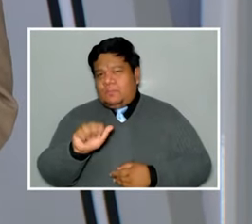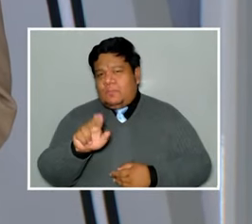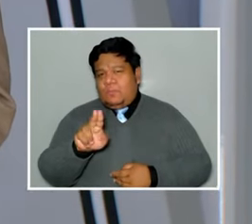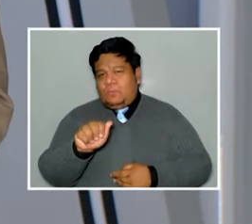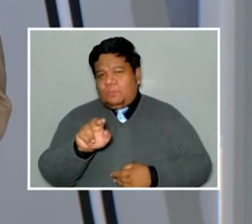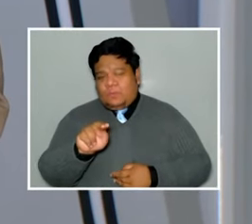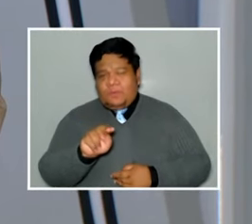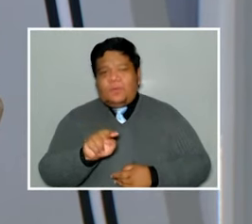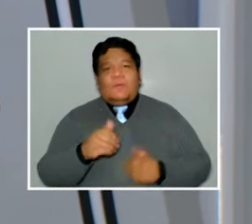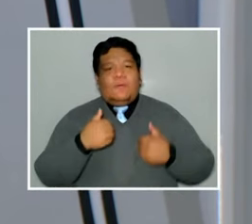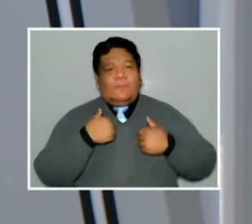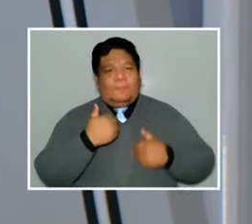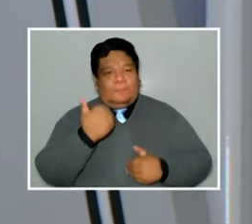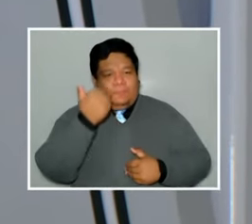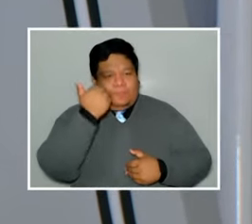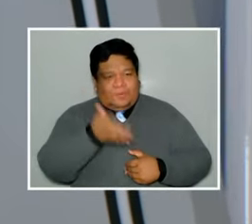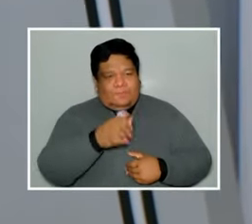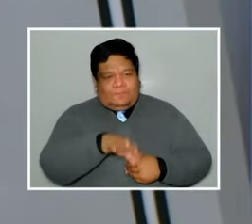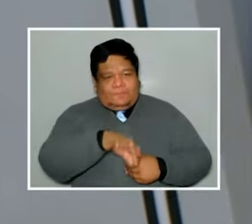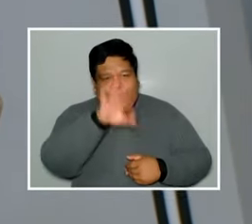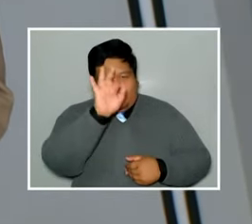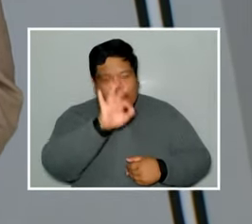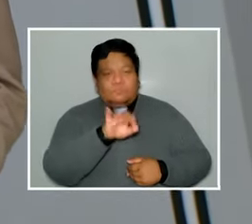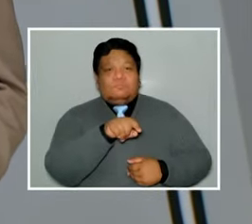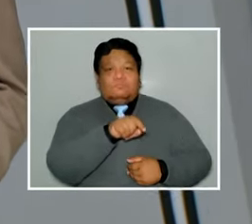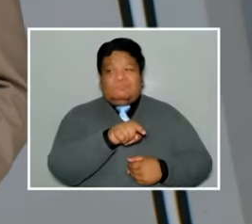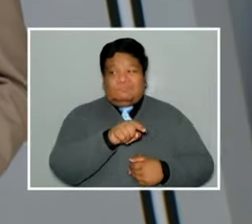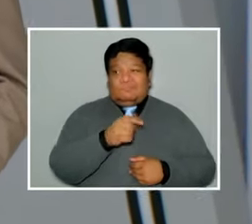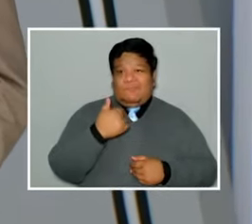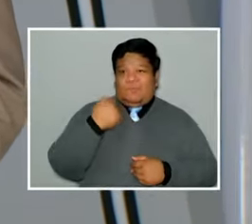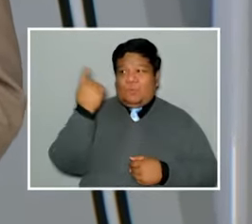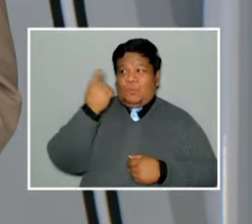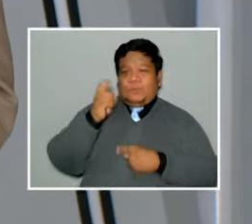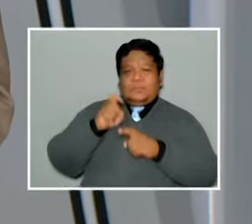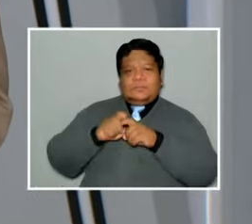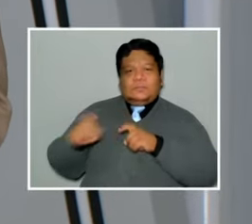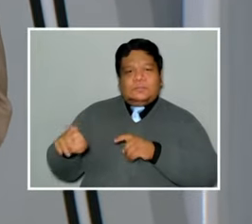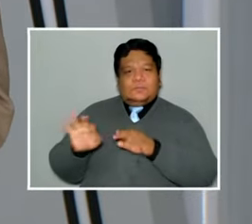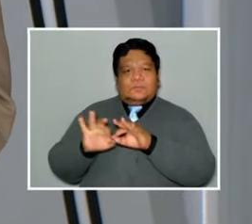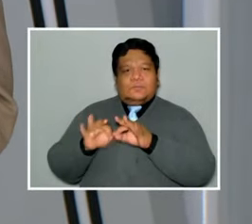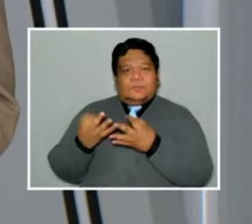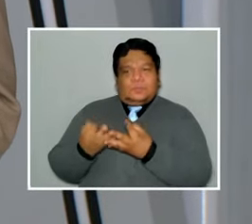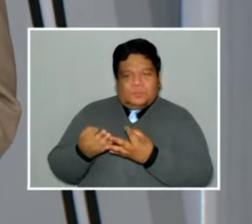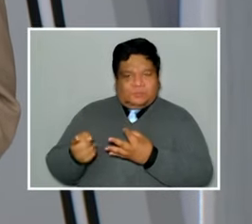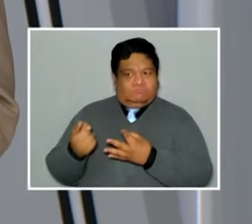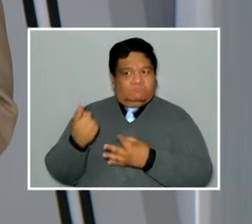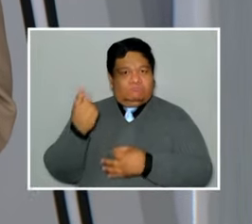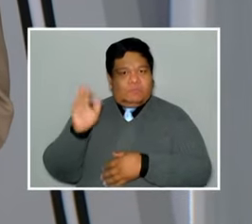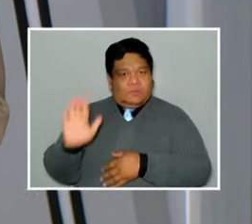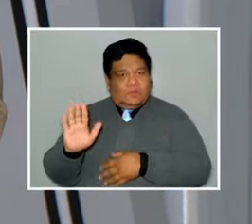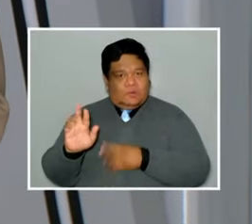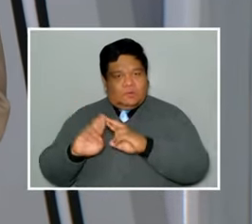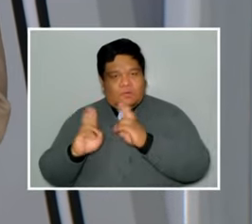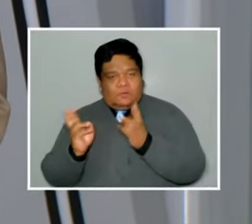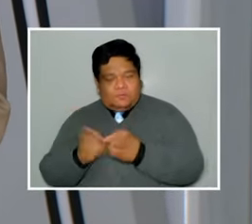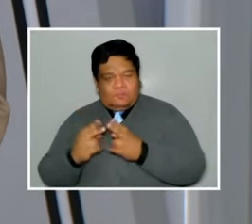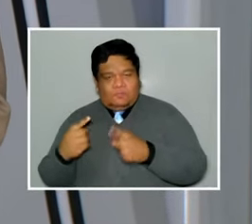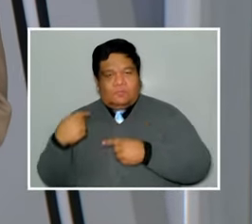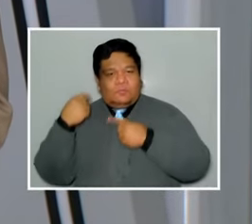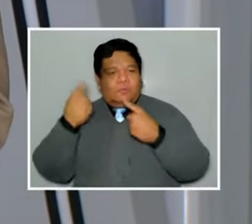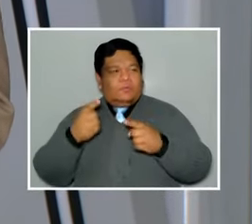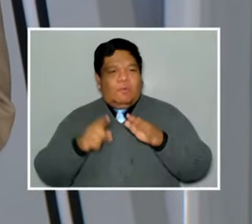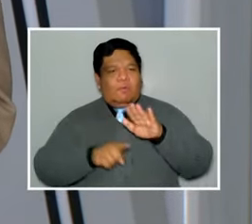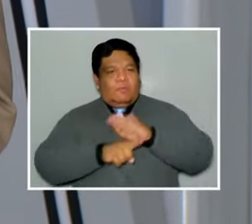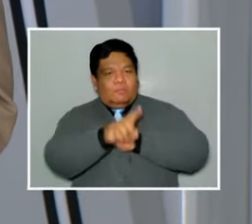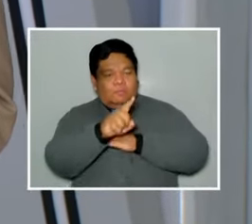sa kanilang bahay noong pang Disyembre. Ayon po sa pulis, isa sa suspect sa pagpatay sa biktima ang mismong nagbigay